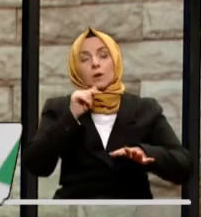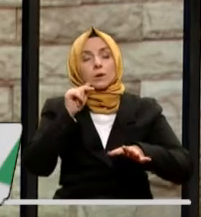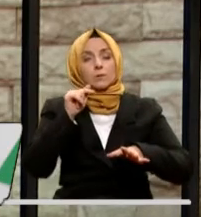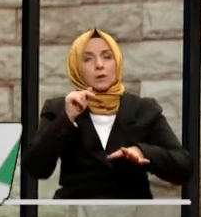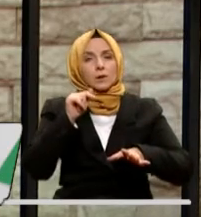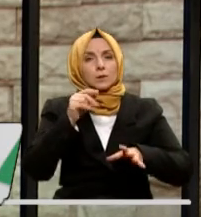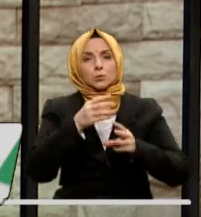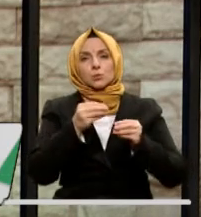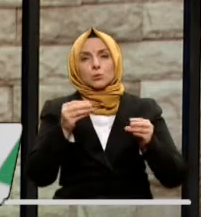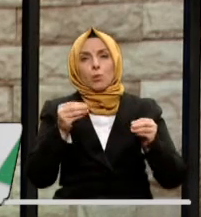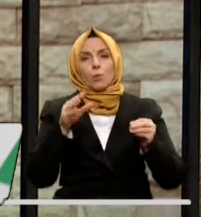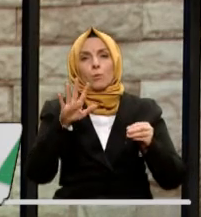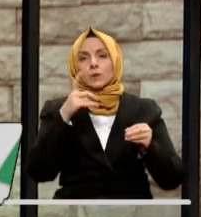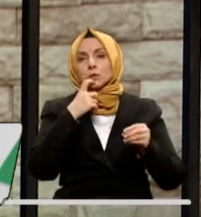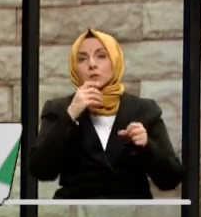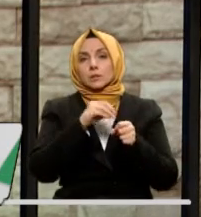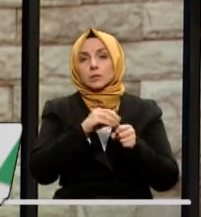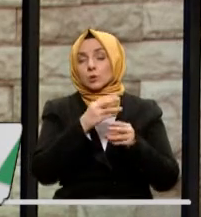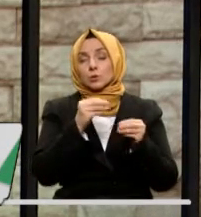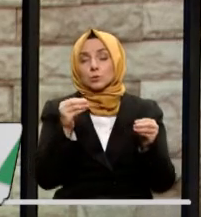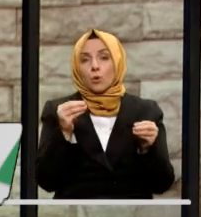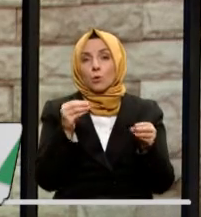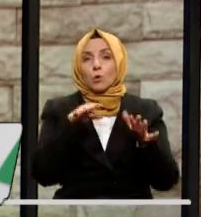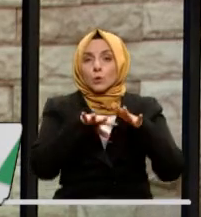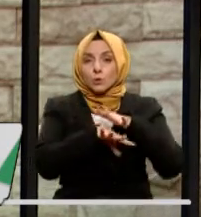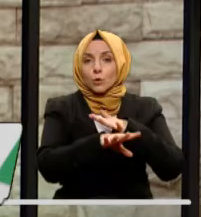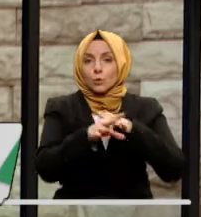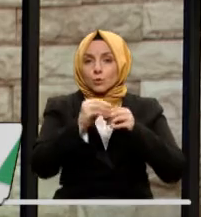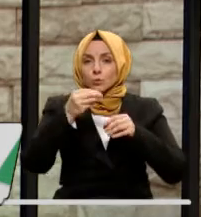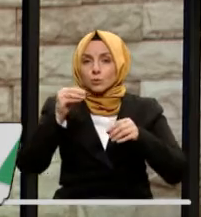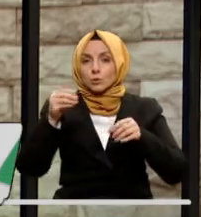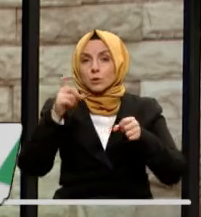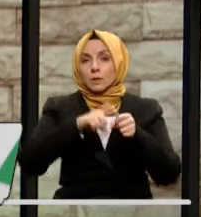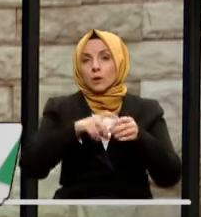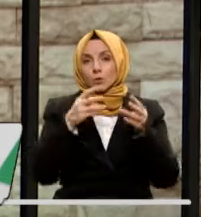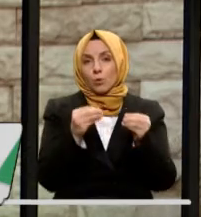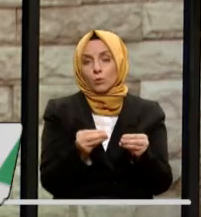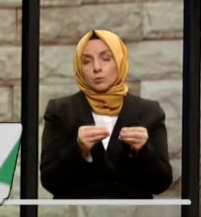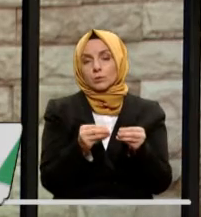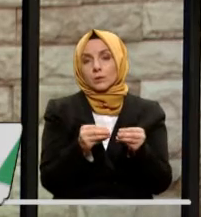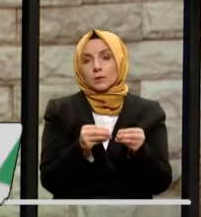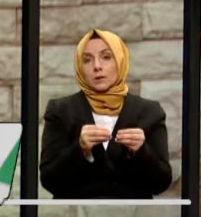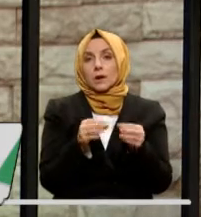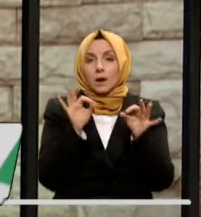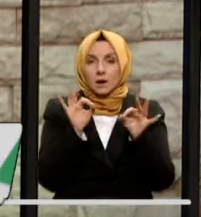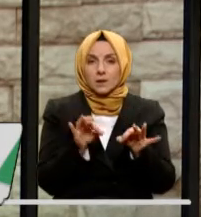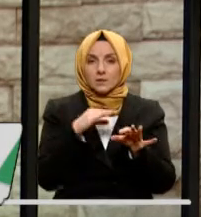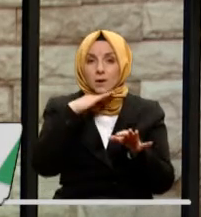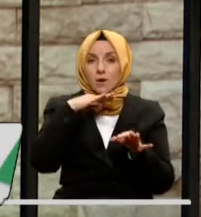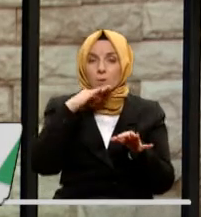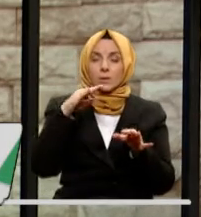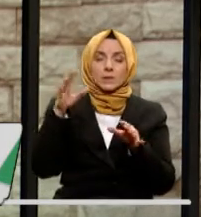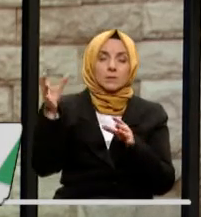nakli gerçekleşti son beş yıl içerisinde Ondan öncesinde yoktu dışarıdan geliyordu Ve gelemediği için de